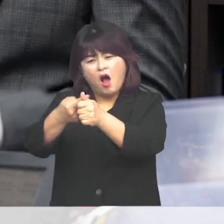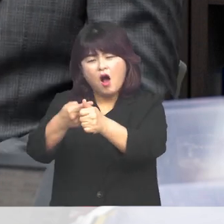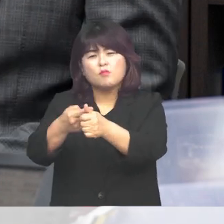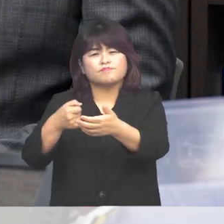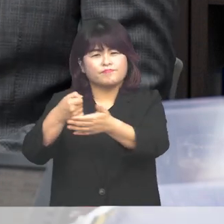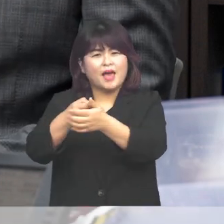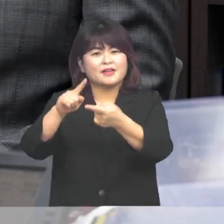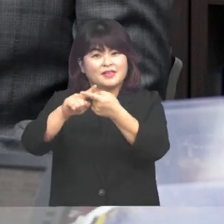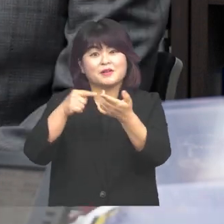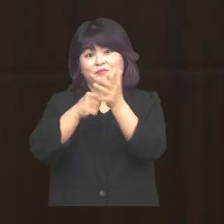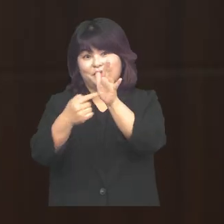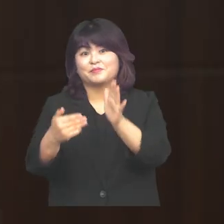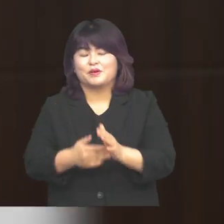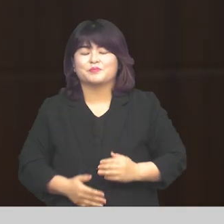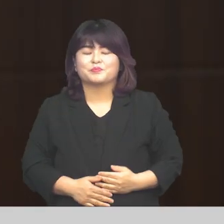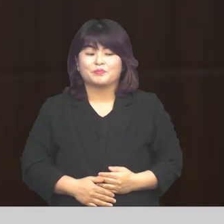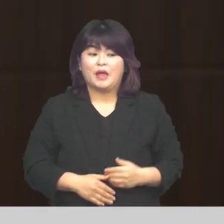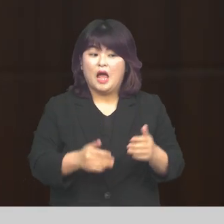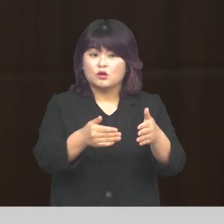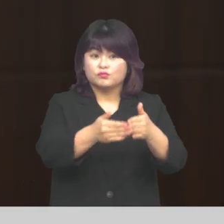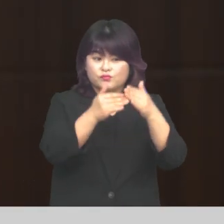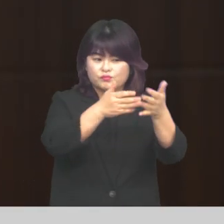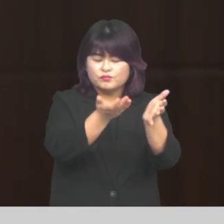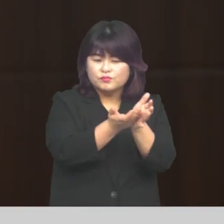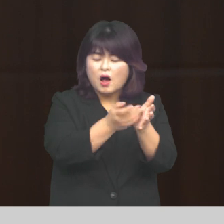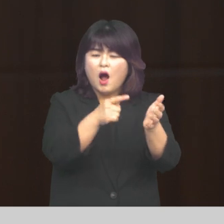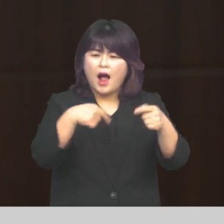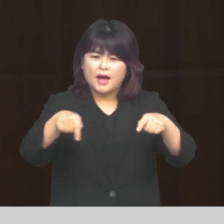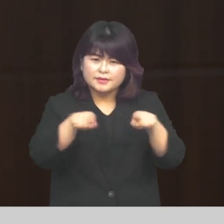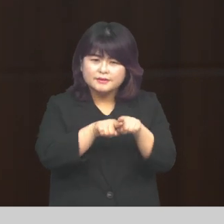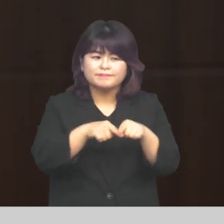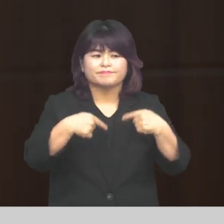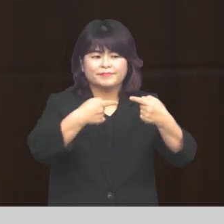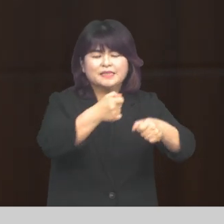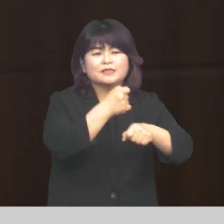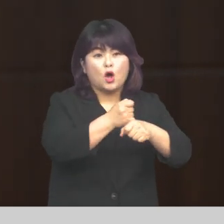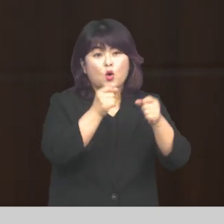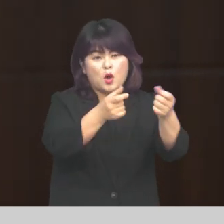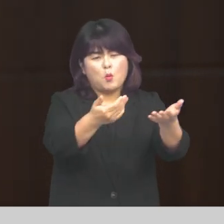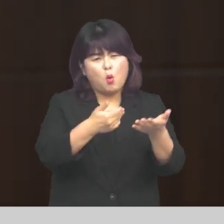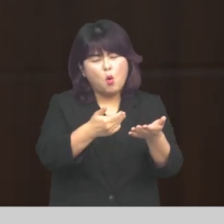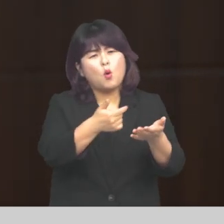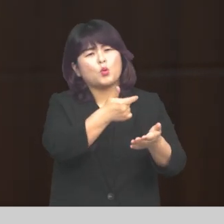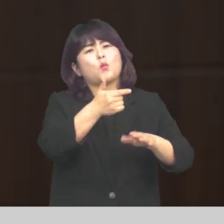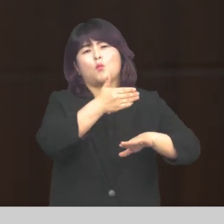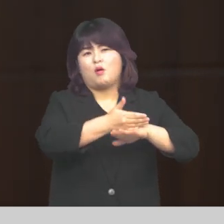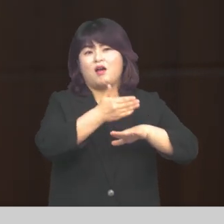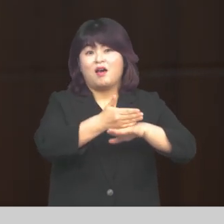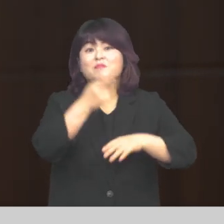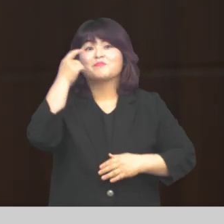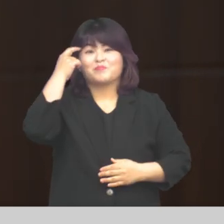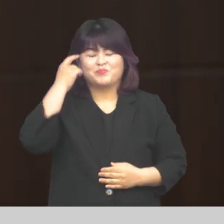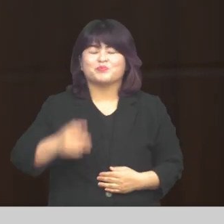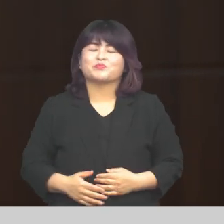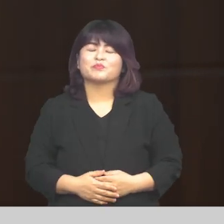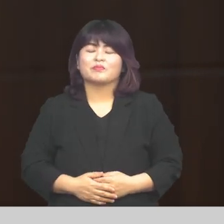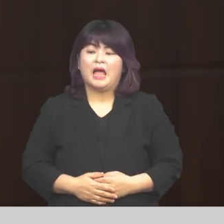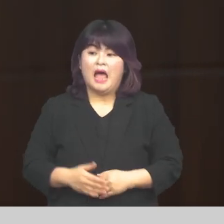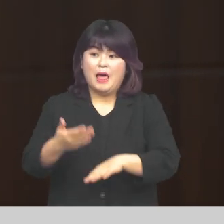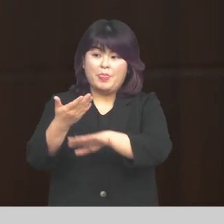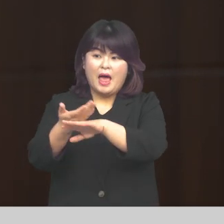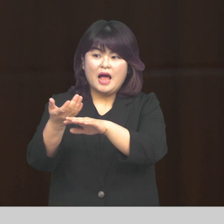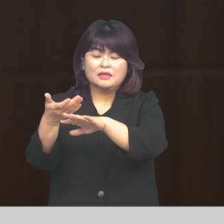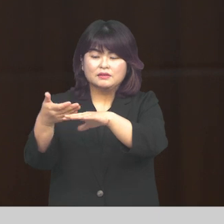된 각오를 밝혔습니다. 축구팀이 이제 창단하는 데 있어서 같이 만들 수 있는 기회를 얻게 돼서 너무